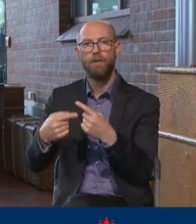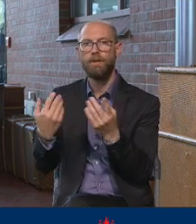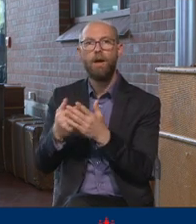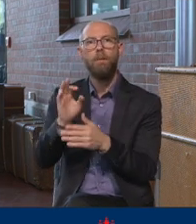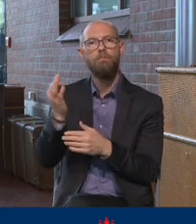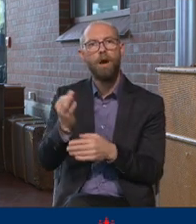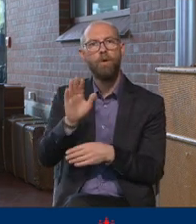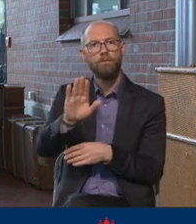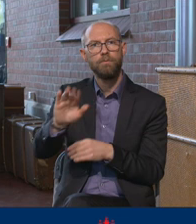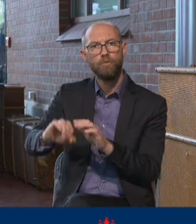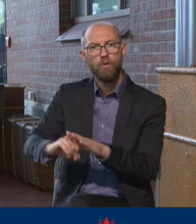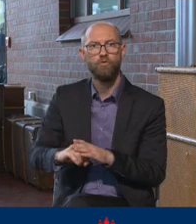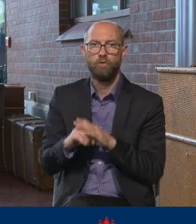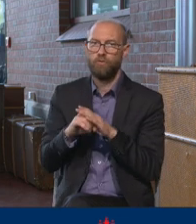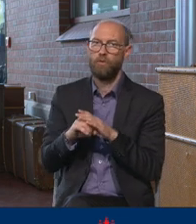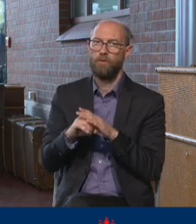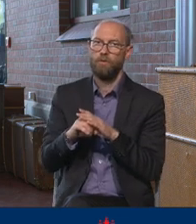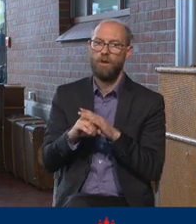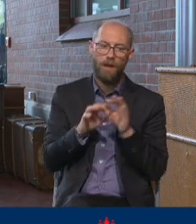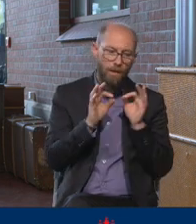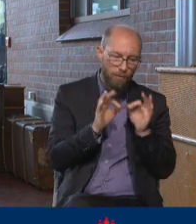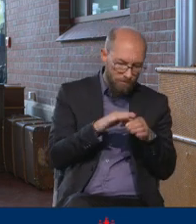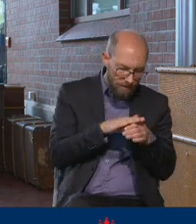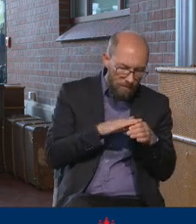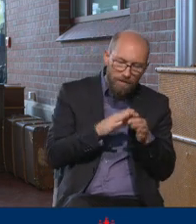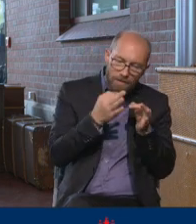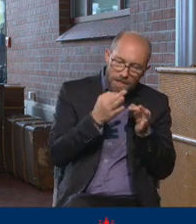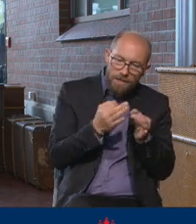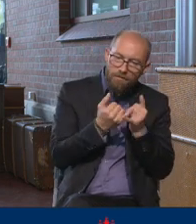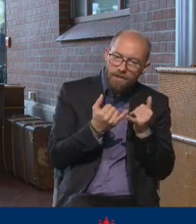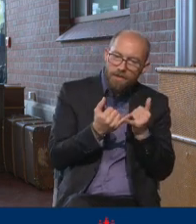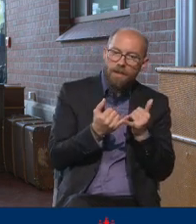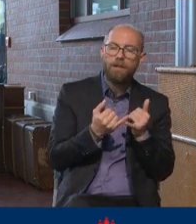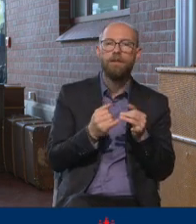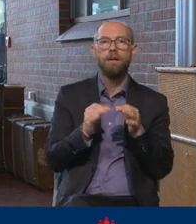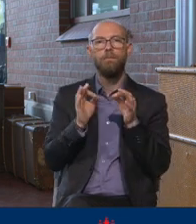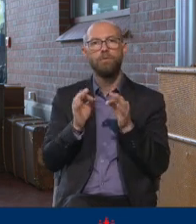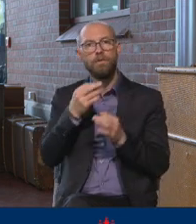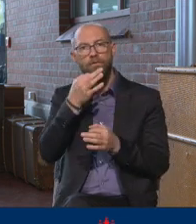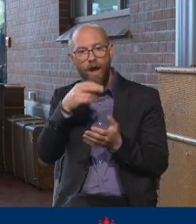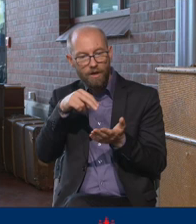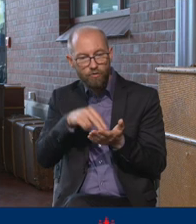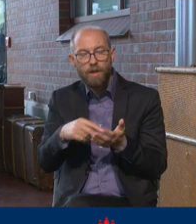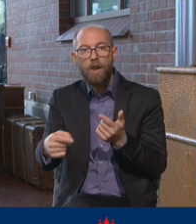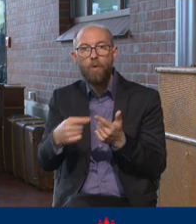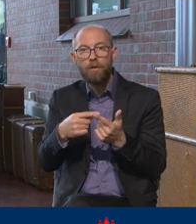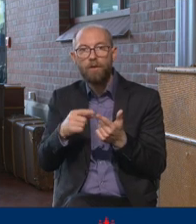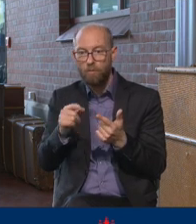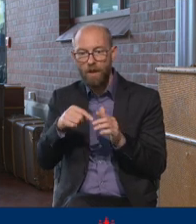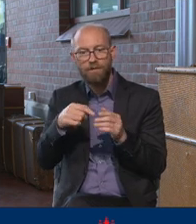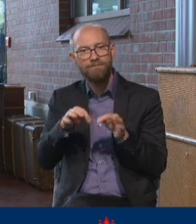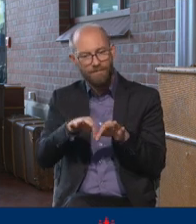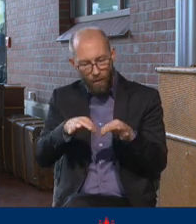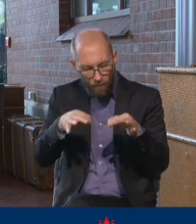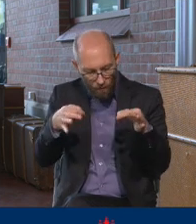detaillierter in bestimmte teilgebiete in bestimmte fragestellungen in bestimmte themen zu gucken das